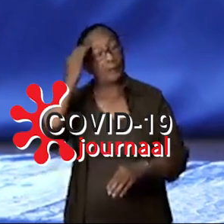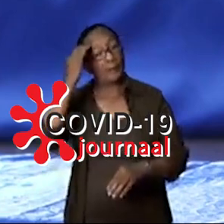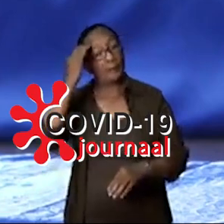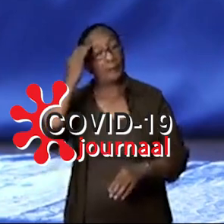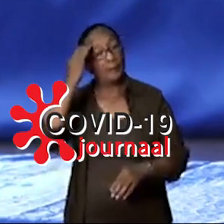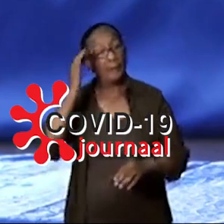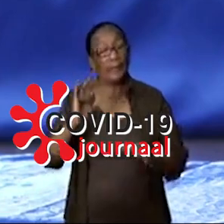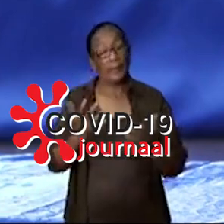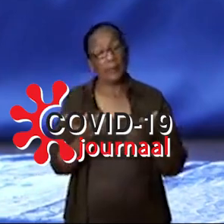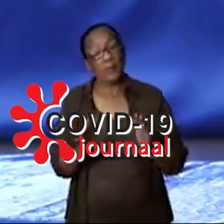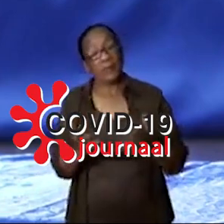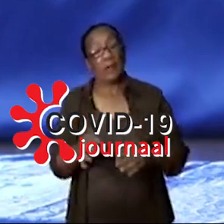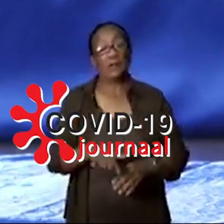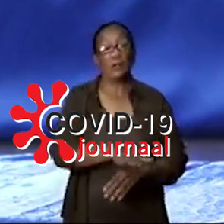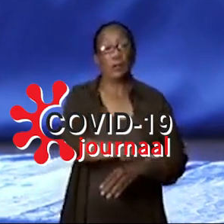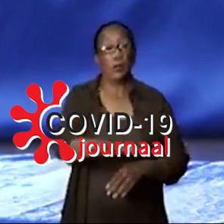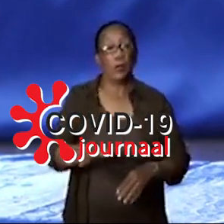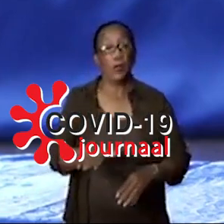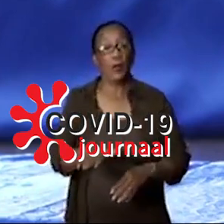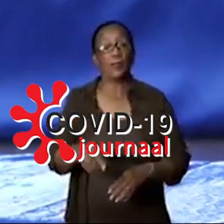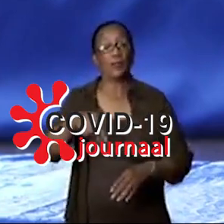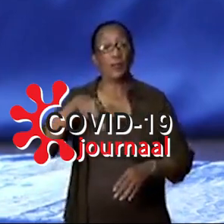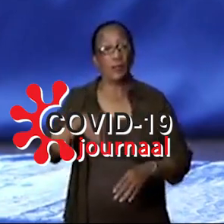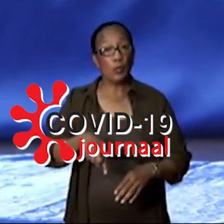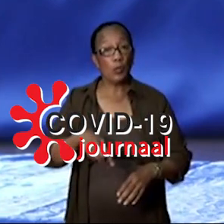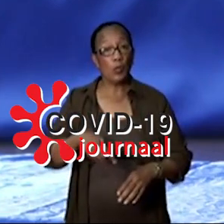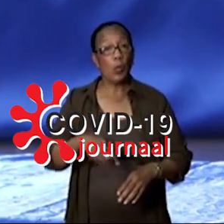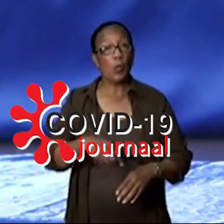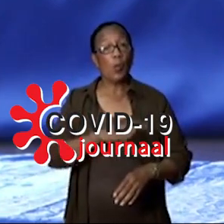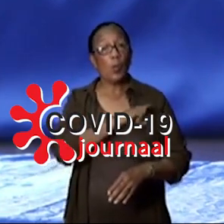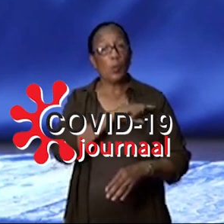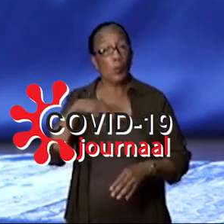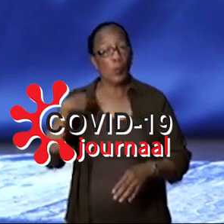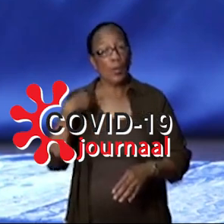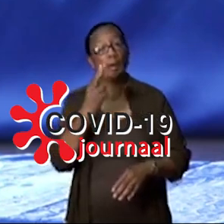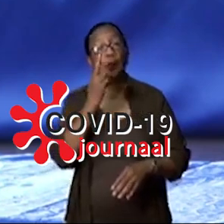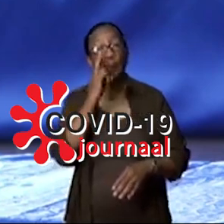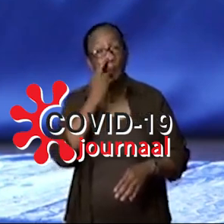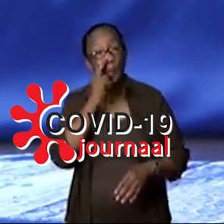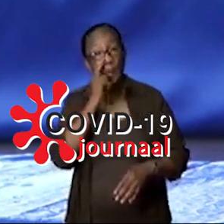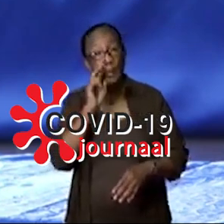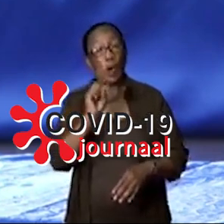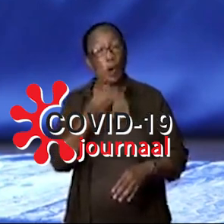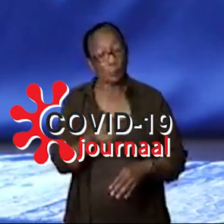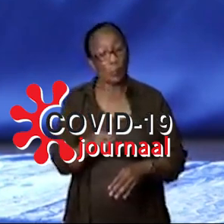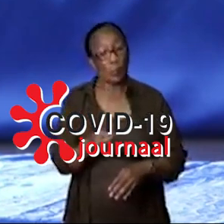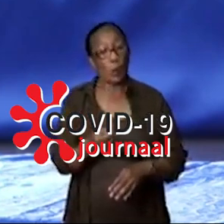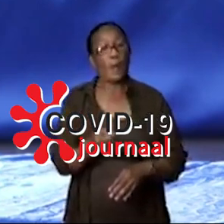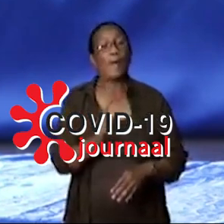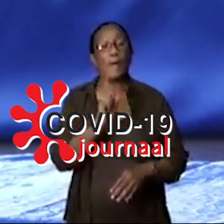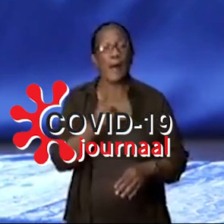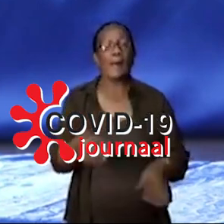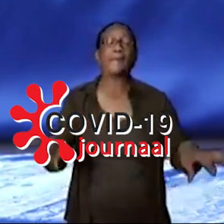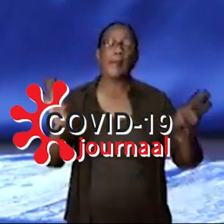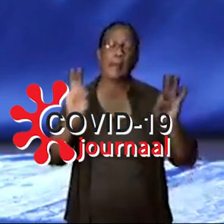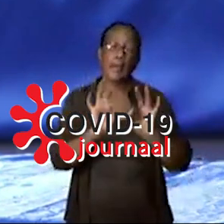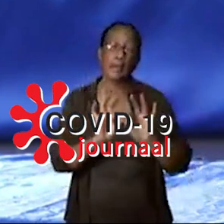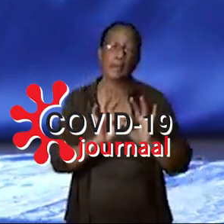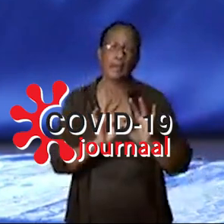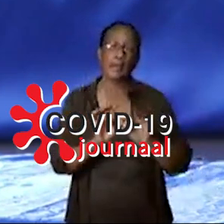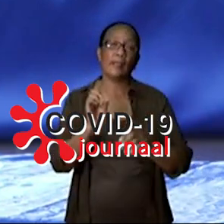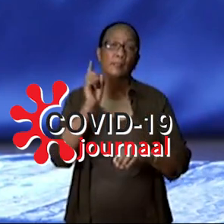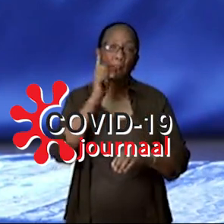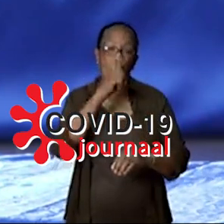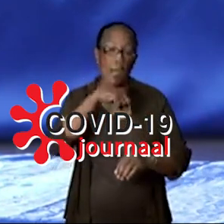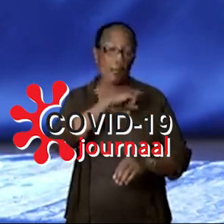we in een bepaalde situatie waarbij we wel proberen om de aankopen te doen, maar het is heel erg belangrijk dat als we